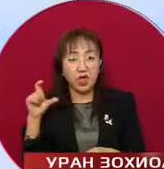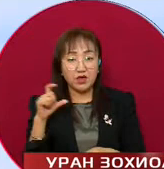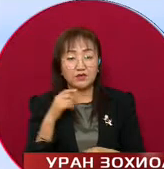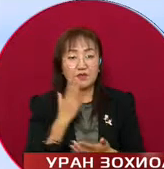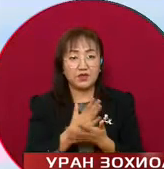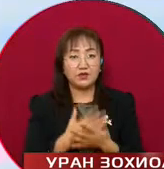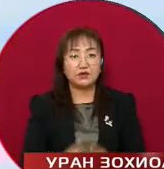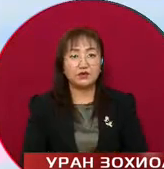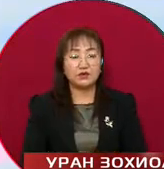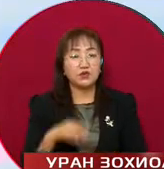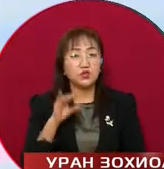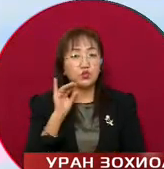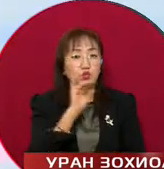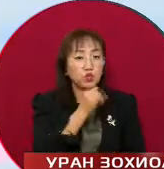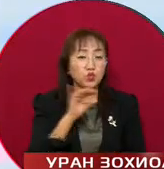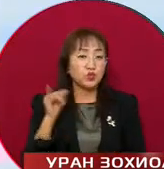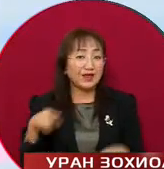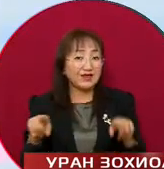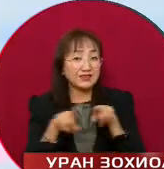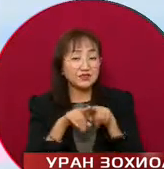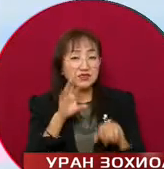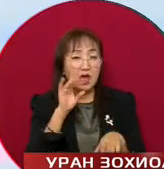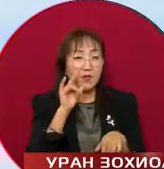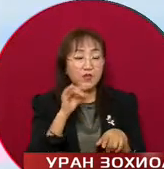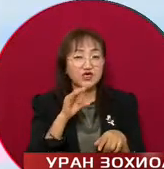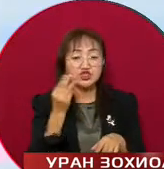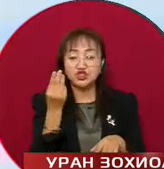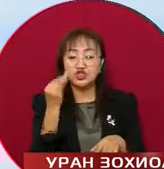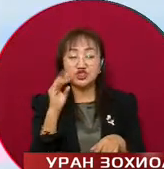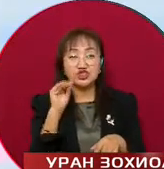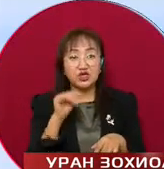вэ? Эргцүүлэн бодороо.